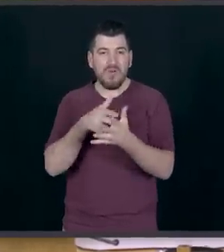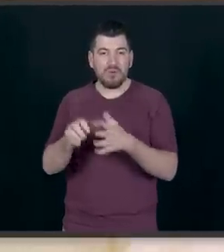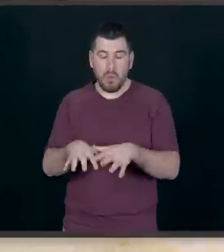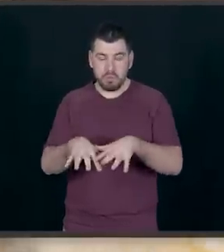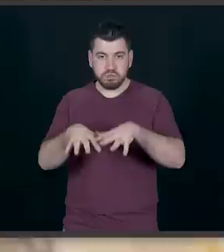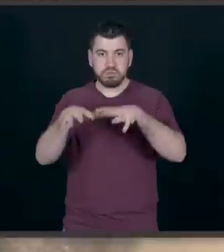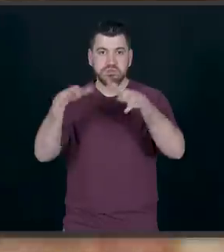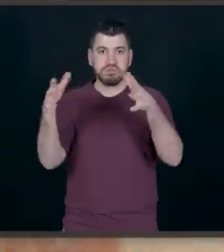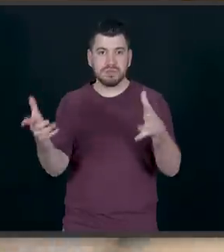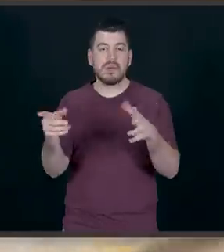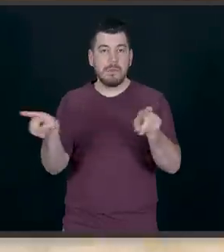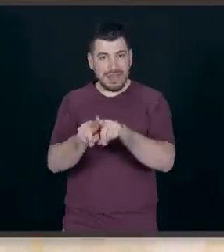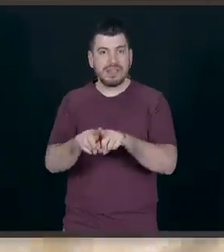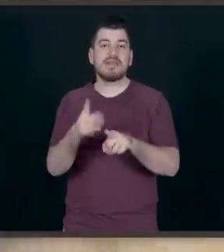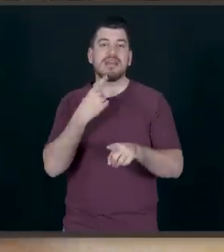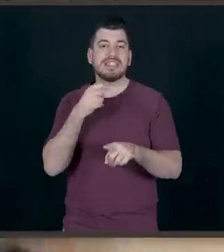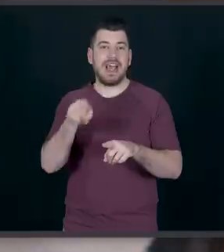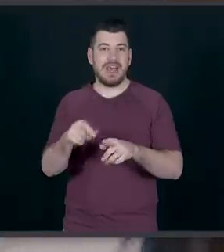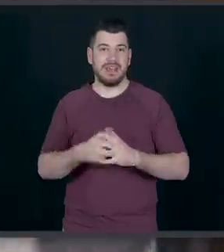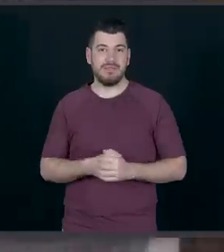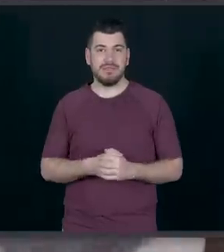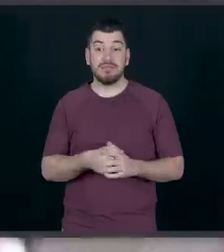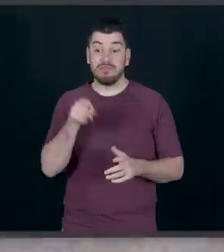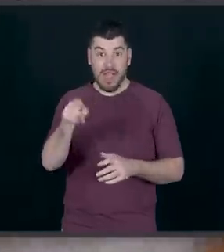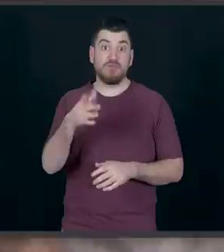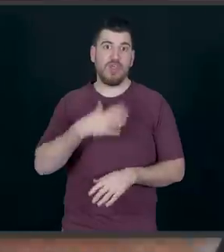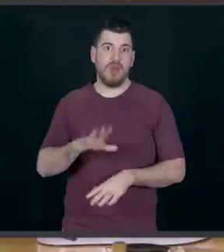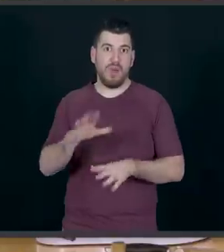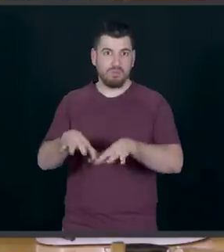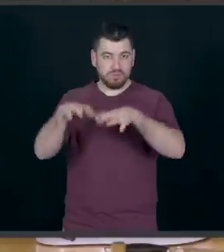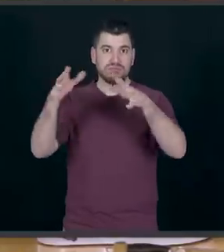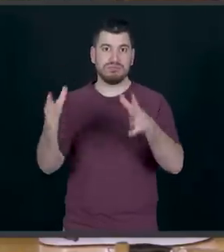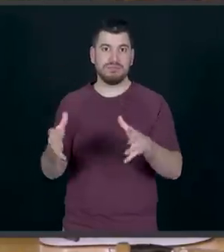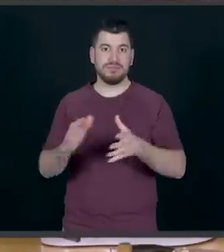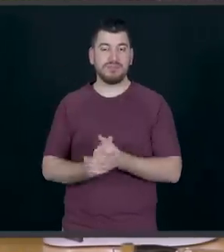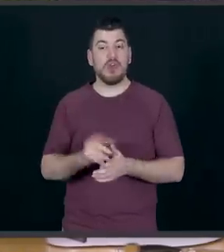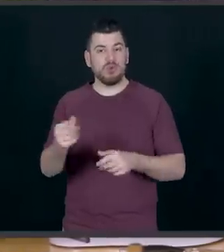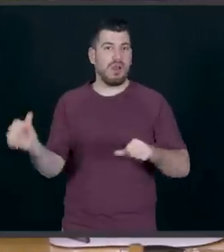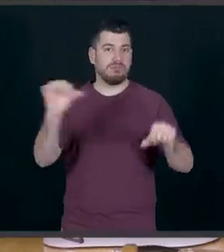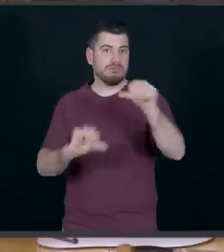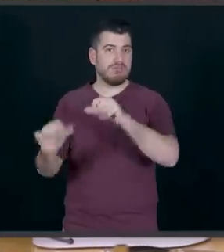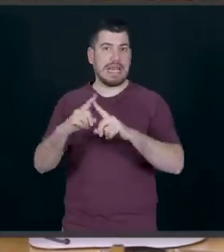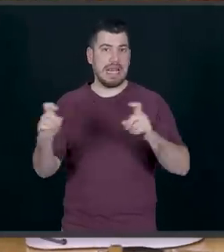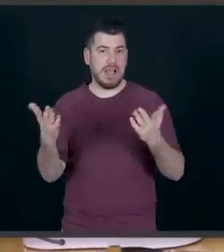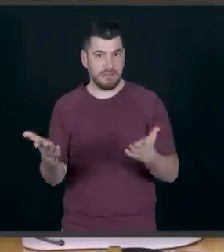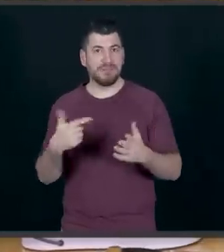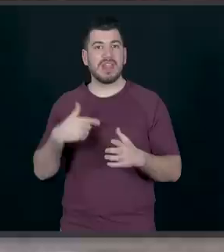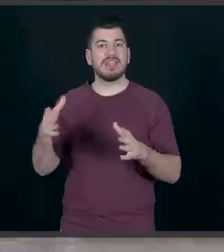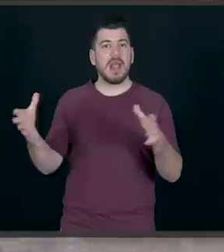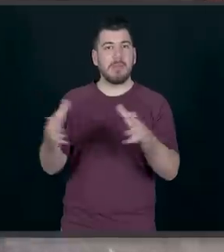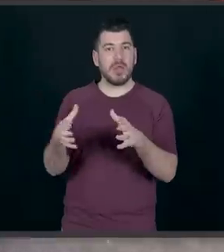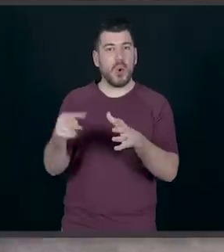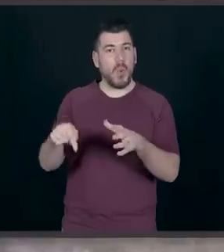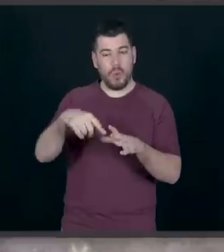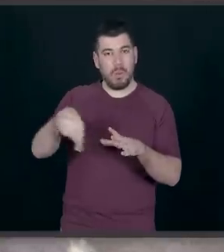από το βούτυρο μαζί με τη ζάχαρη. Φούσκωσε πάρα πολύ το μείγμα και αυτό ήταν πραγματικά που θέλαμε. Πάμε να προσθέσουμε τα υπόλοιπα υλικά. Σε ένα μικρό μπλεντεράκι θα